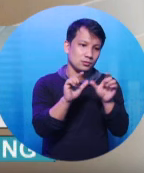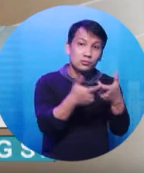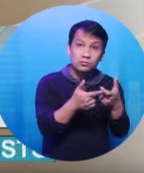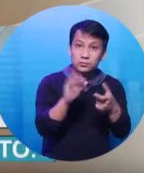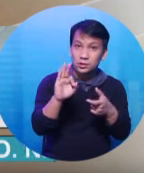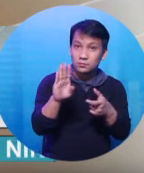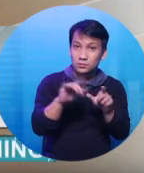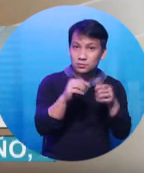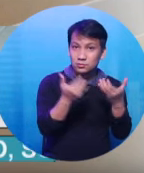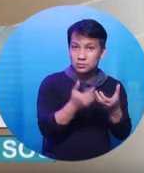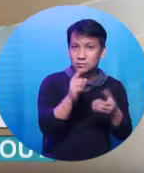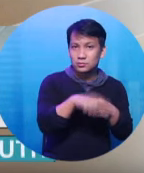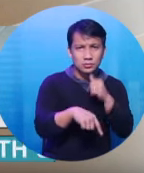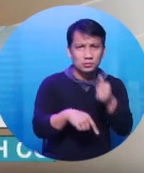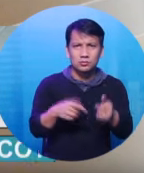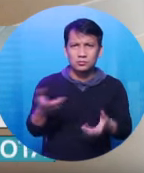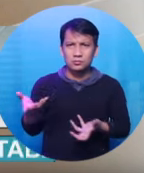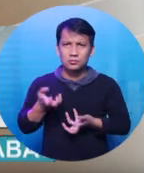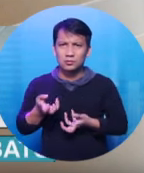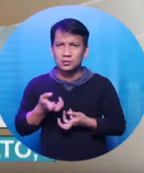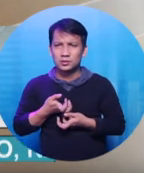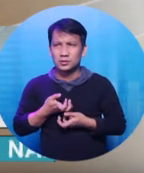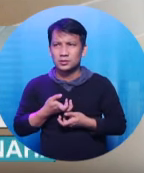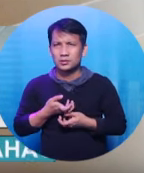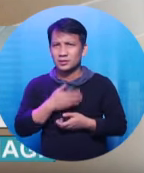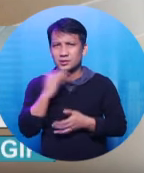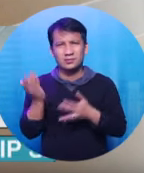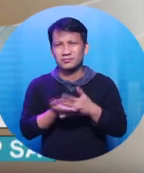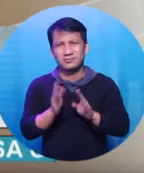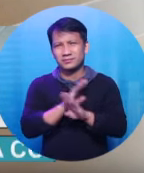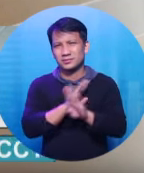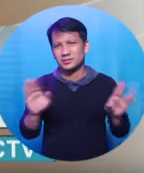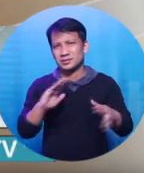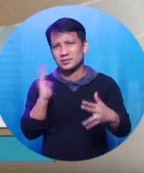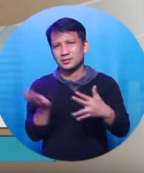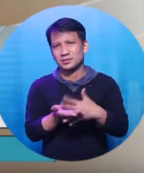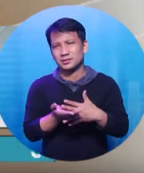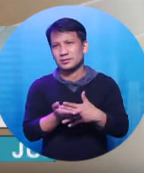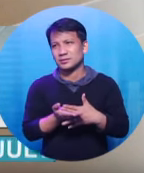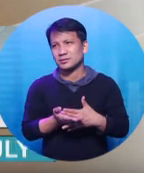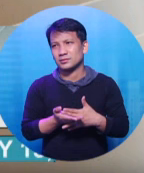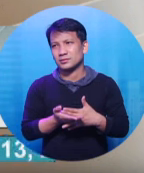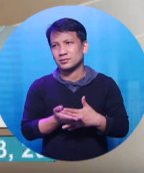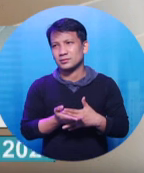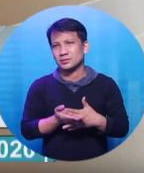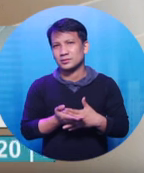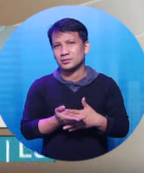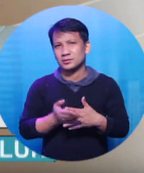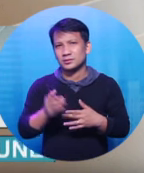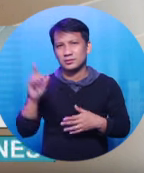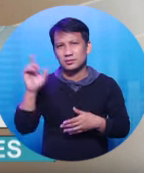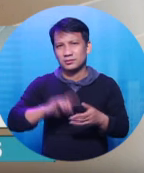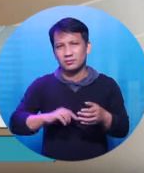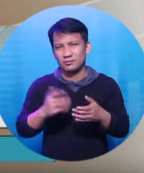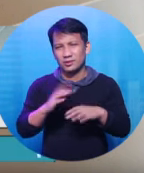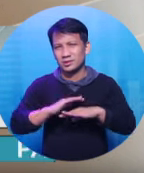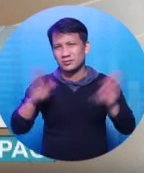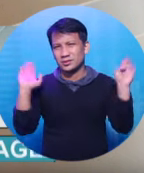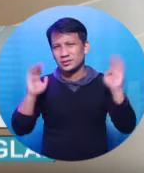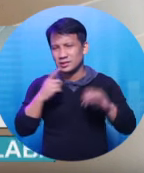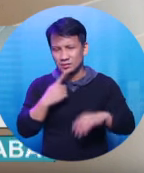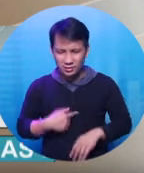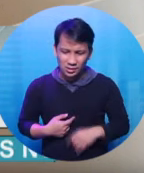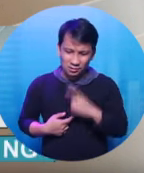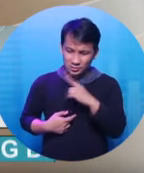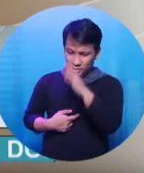Tapos, sir, ayaw talaga ng kapatid ko magkasi, sir. Ang sabi niya, ayaw ko ang babaw niyan, palampasin natin. Ang sabi